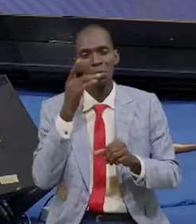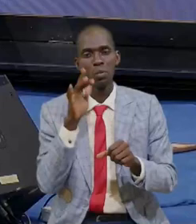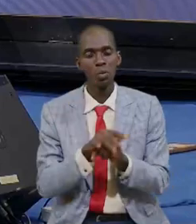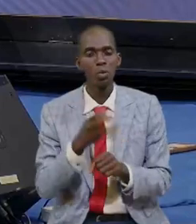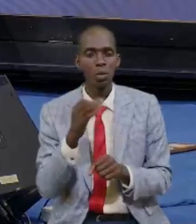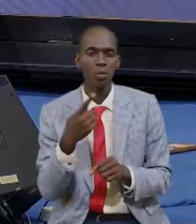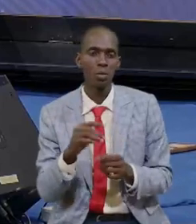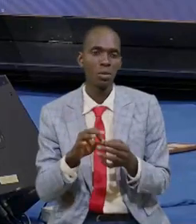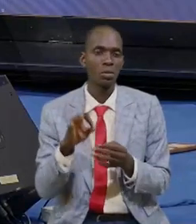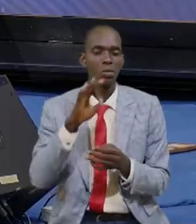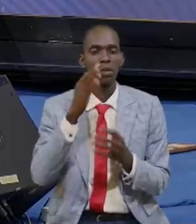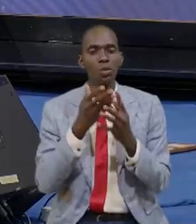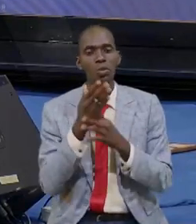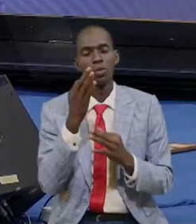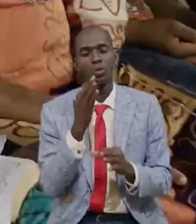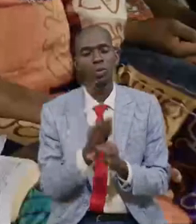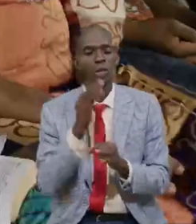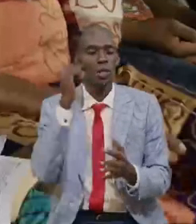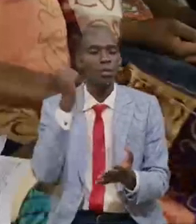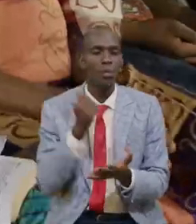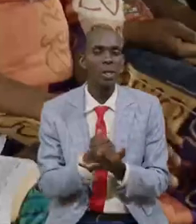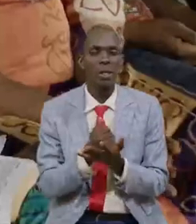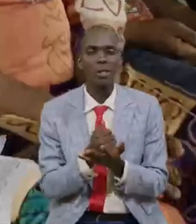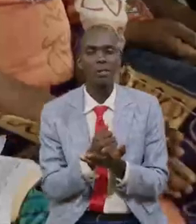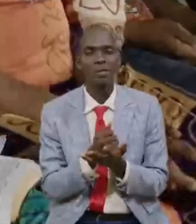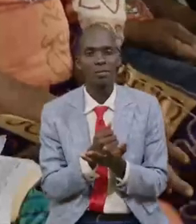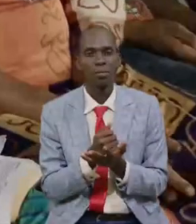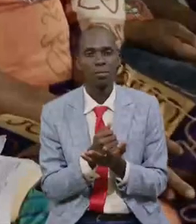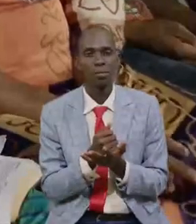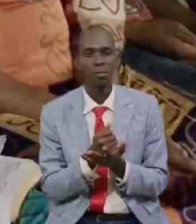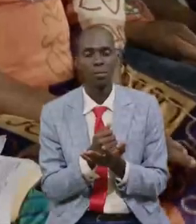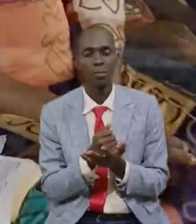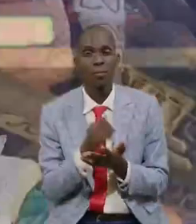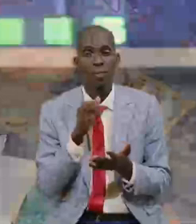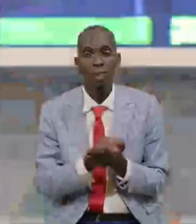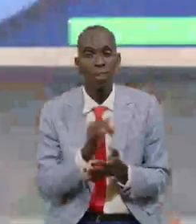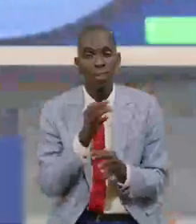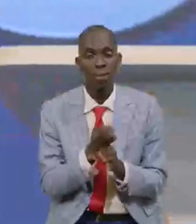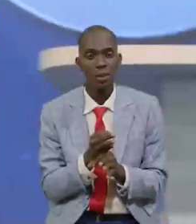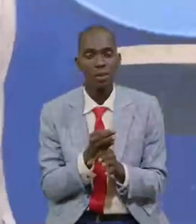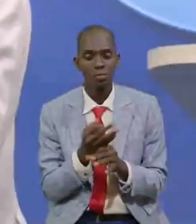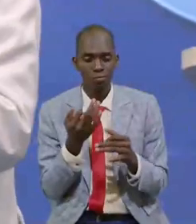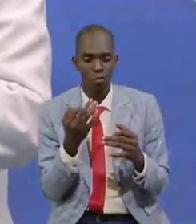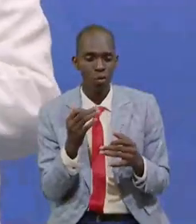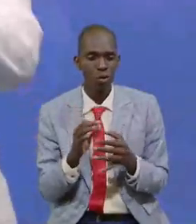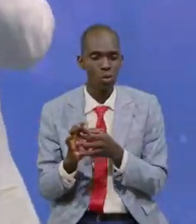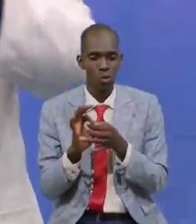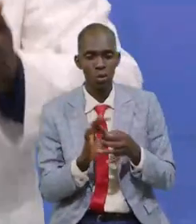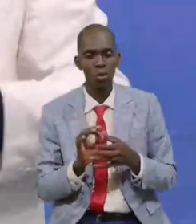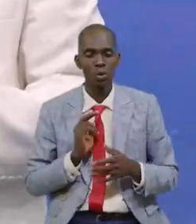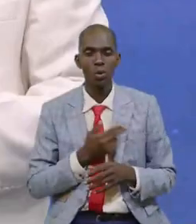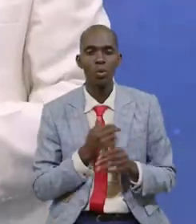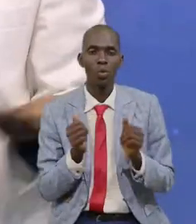foi l'Esprit qui avait été promis par la foi. Amen. Cette foi nous unit à